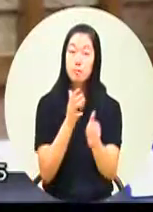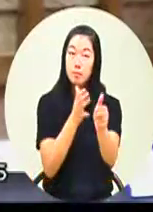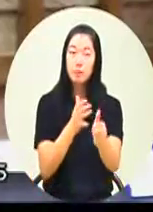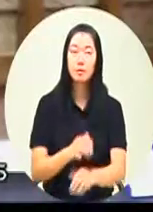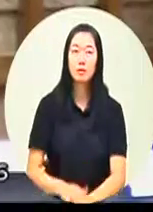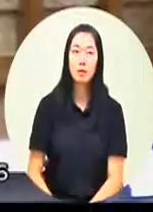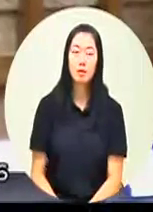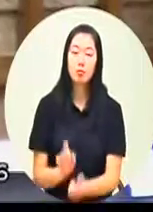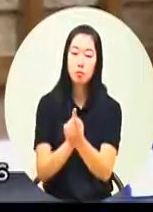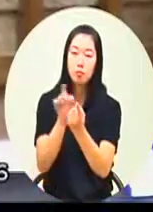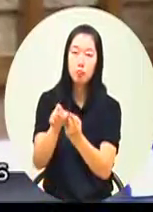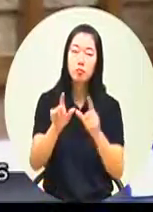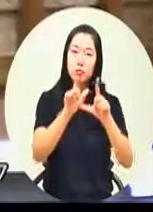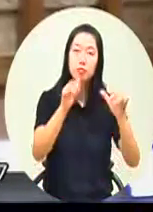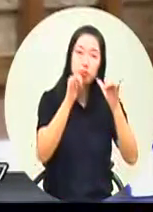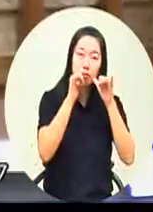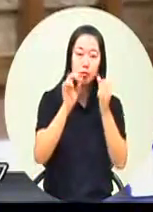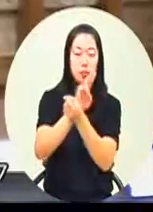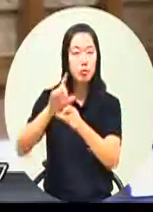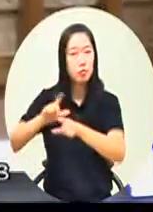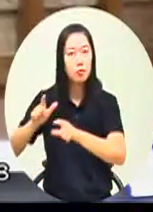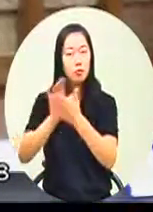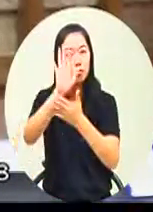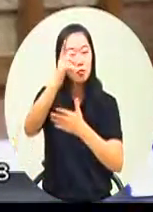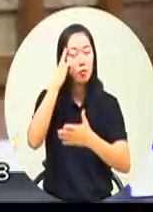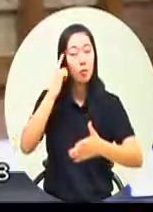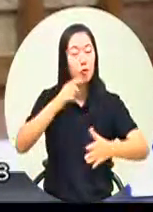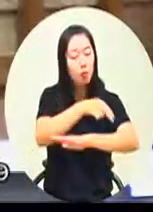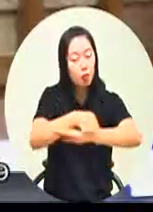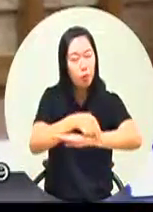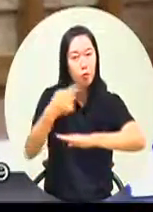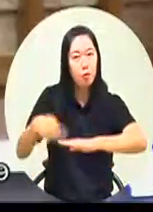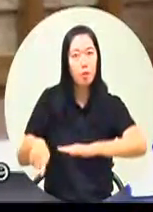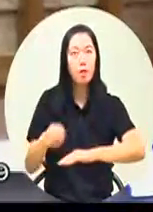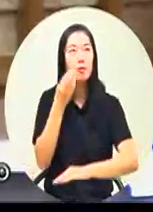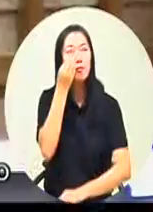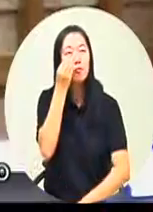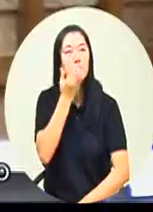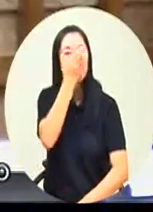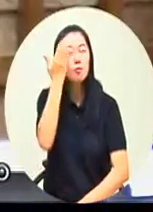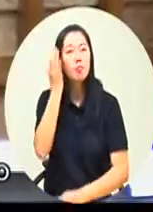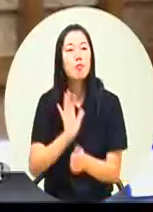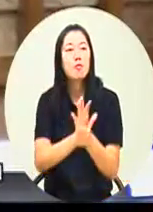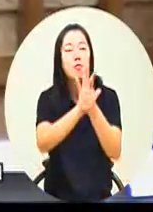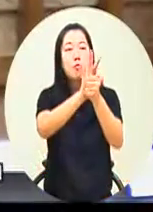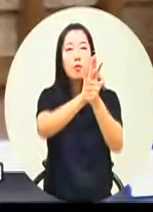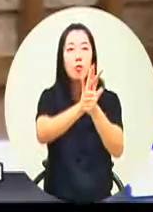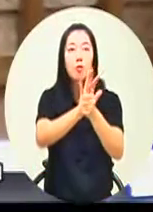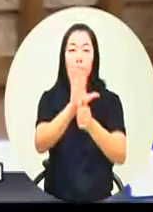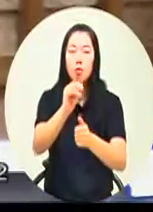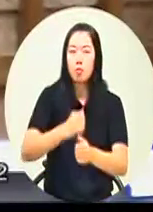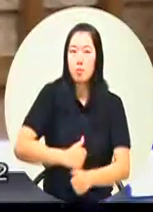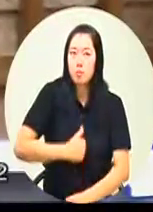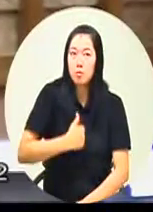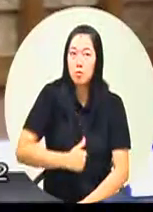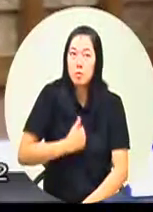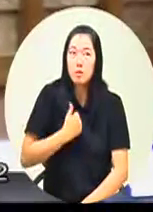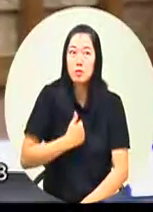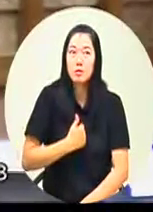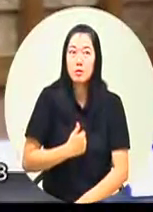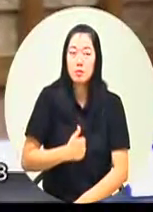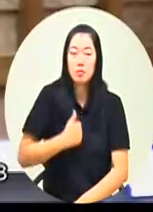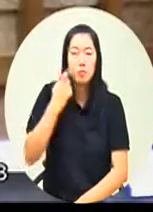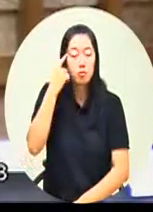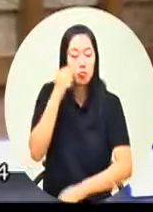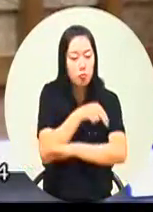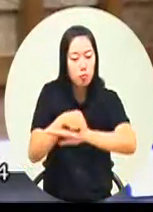于我们大寮林园的未来的规划以及观光的推展，我希望有一个实体的一个规